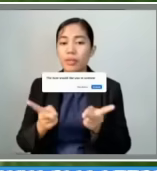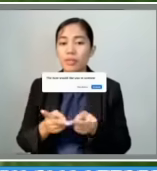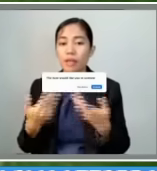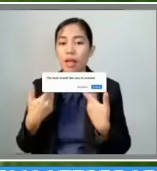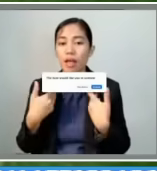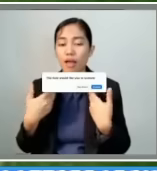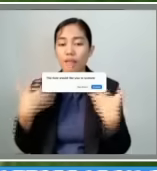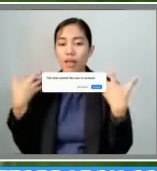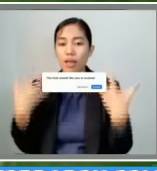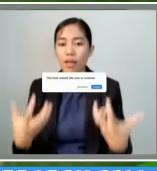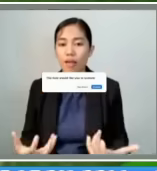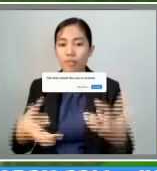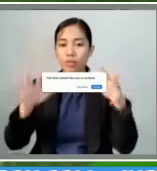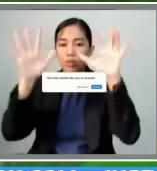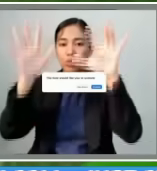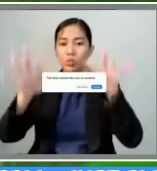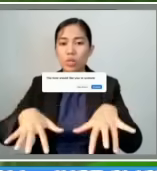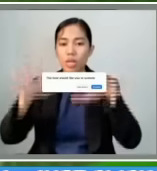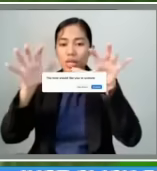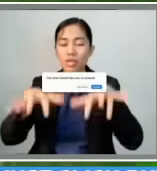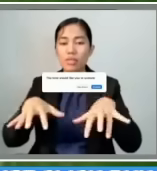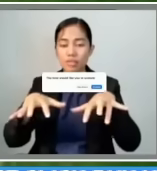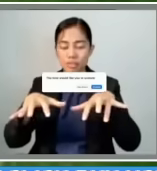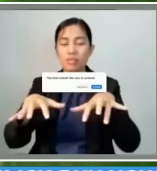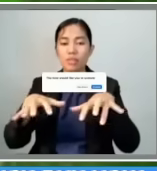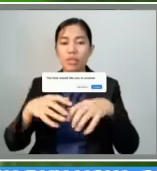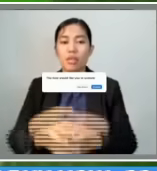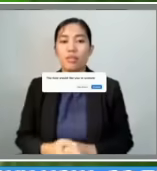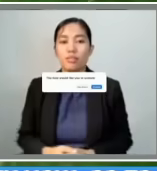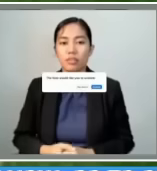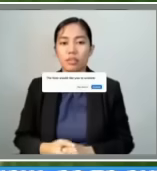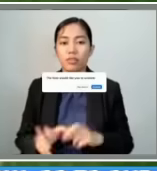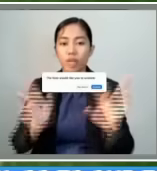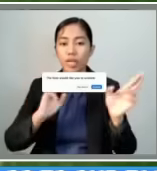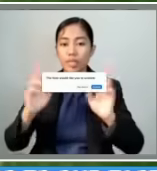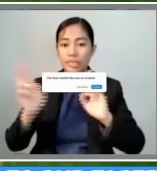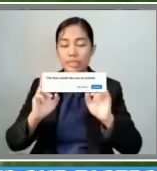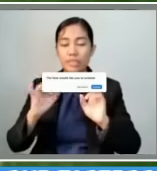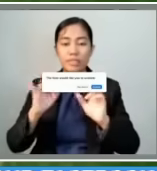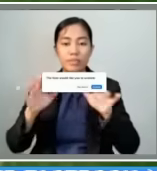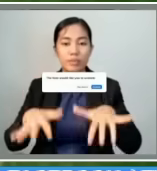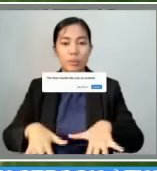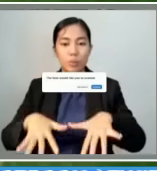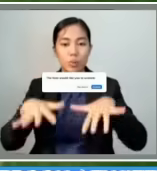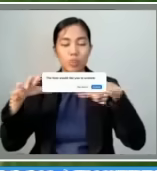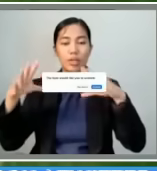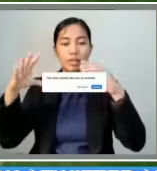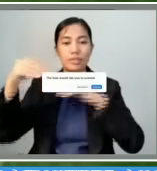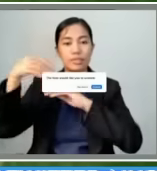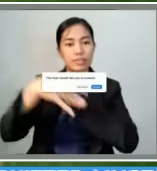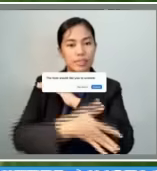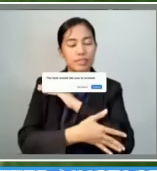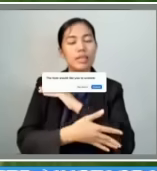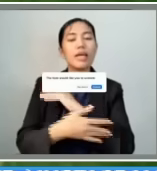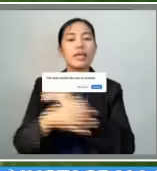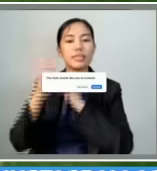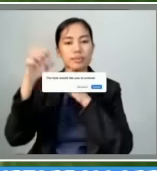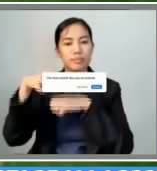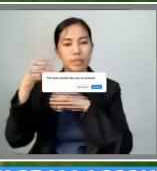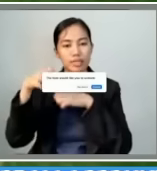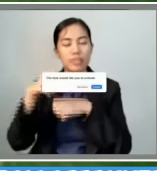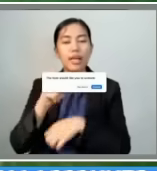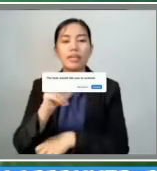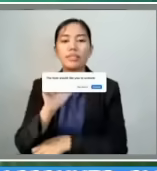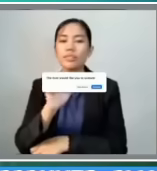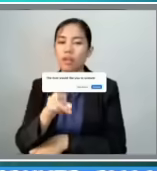maging alerto mula sa banta ng baha o landslide. Asahan din muli ang ulan sa ilang panig ng Metro Manila.